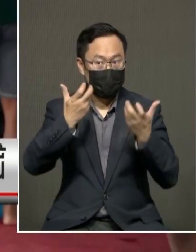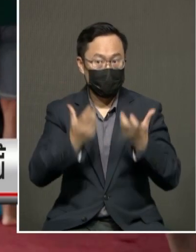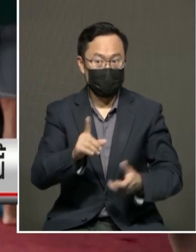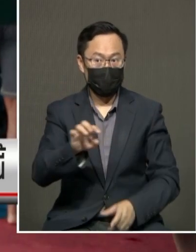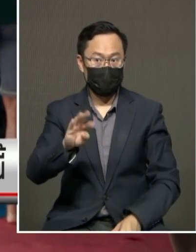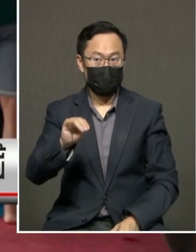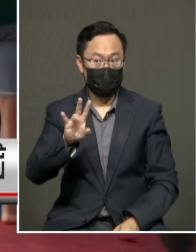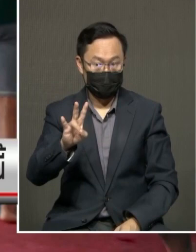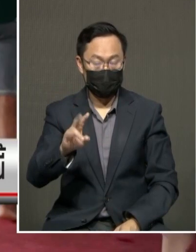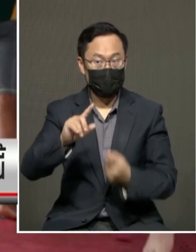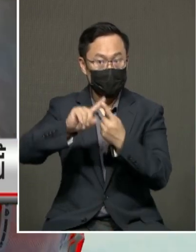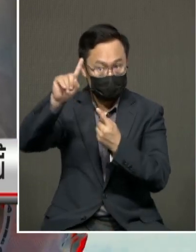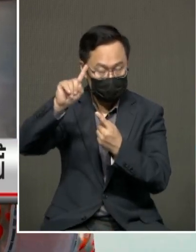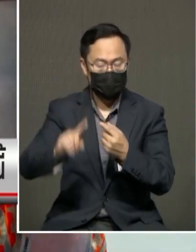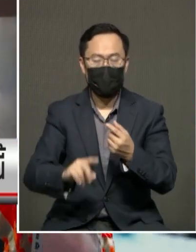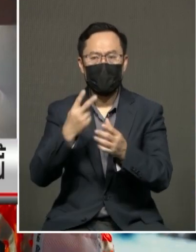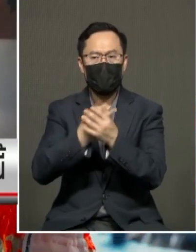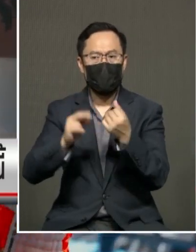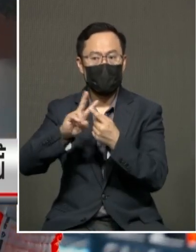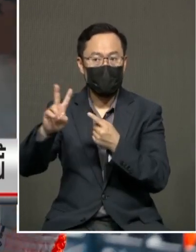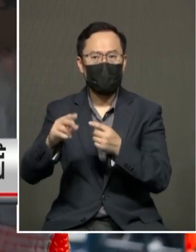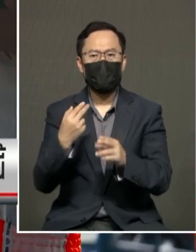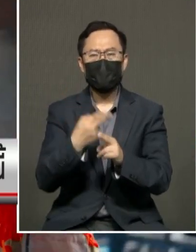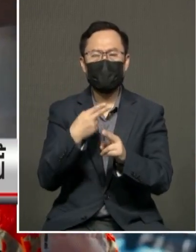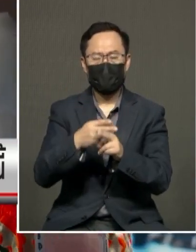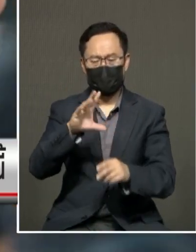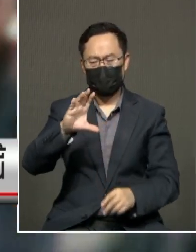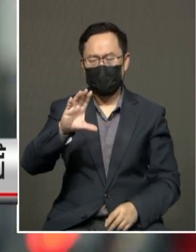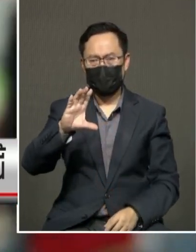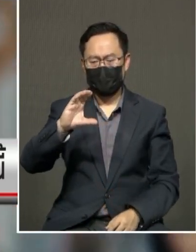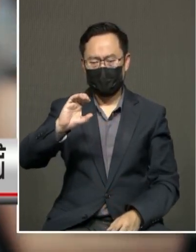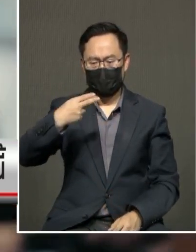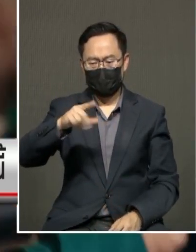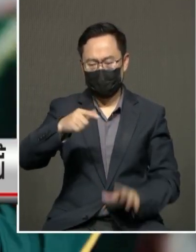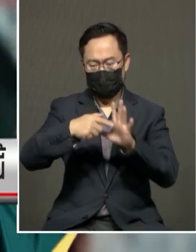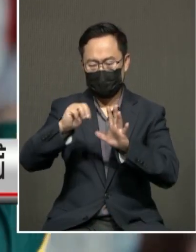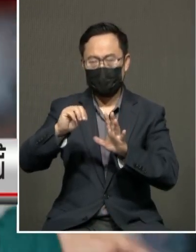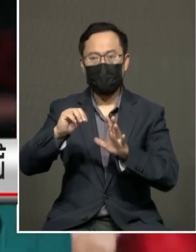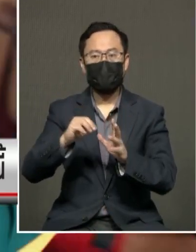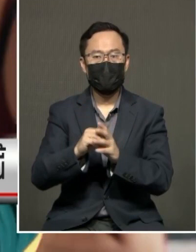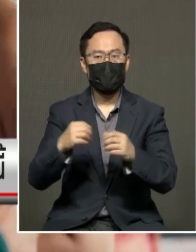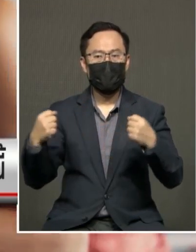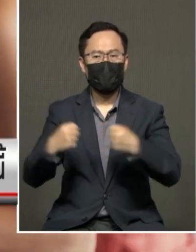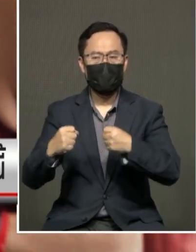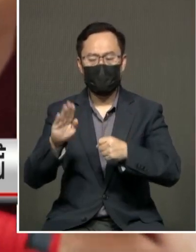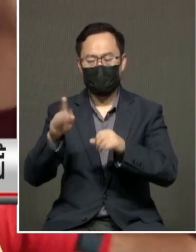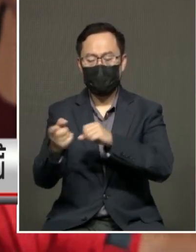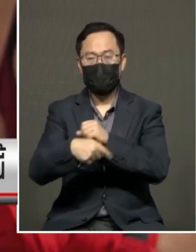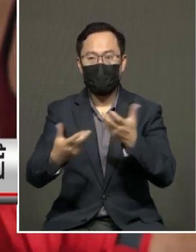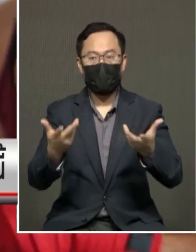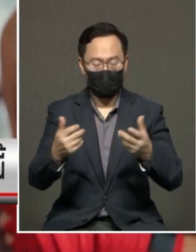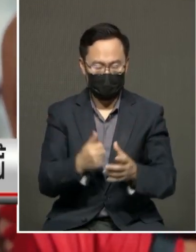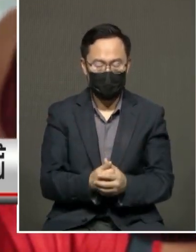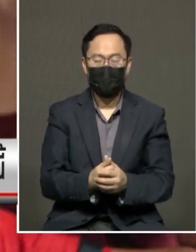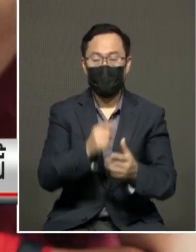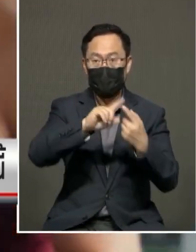รัญชัยเจอกับเพชรสุขุมวิทบอยบางนาในพิกัด131ปอนด์ค่ะทั้งคู่เอกคู่รองน่าสนใ